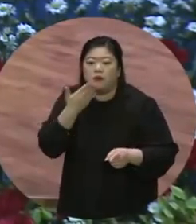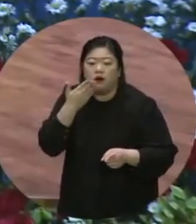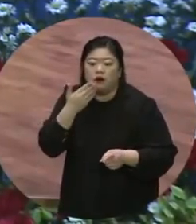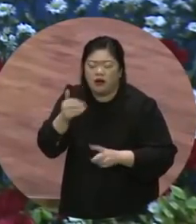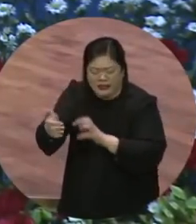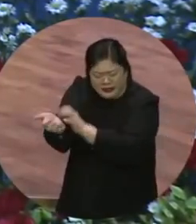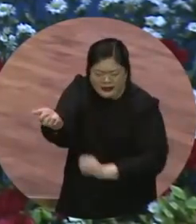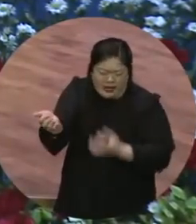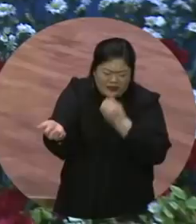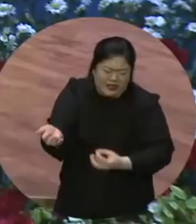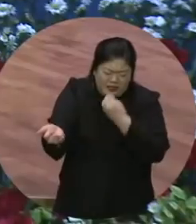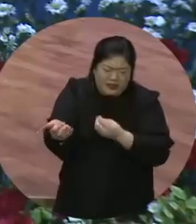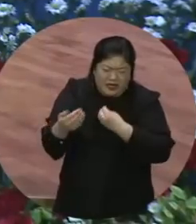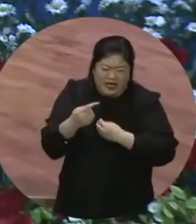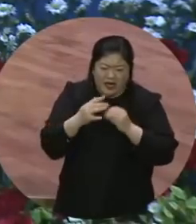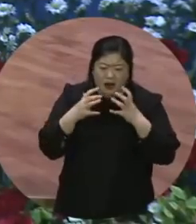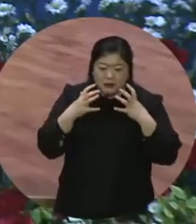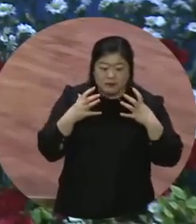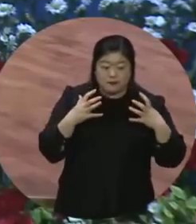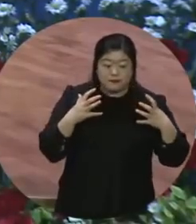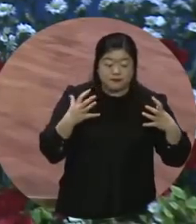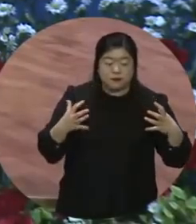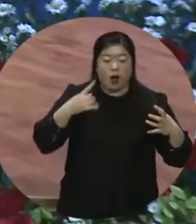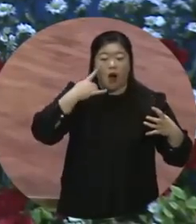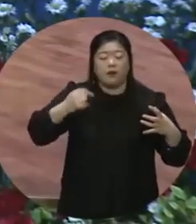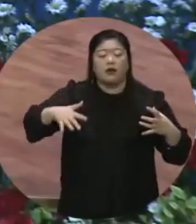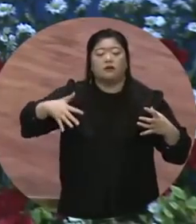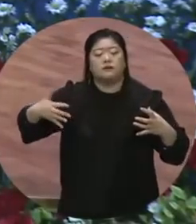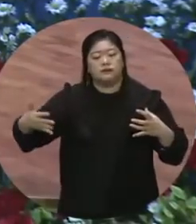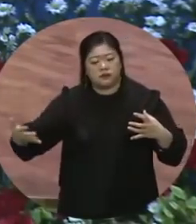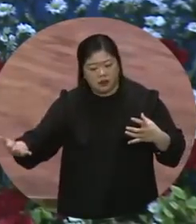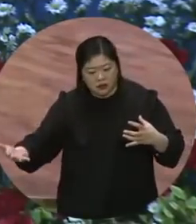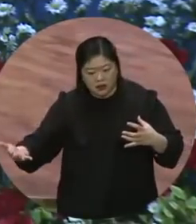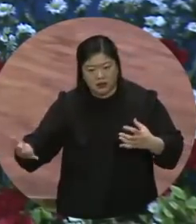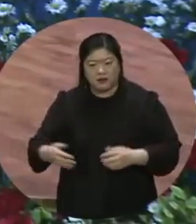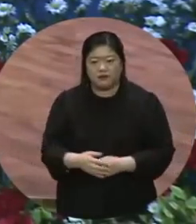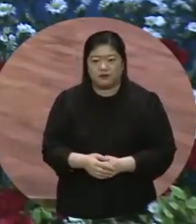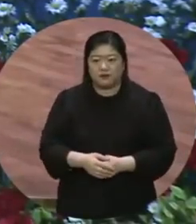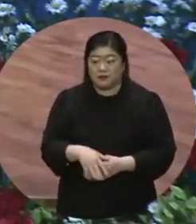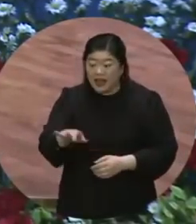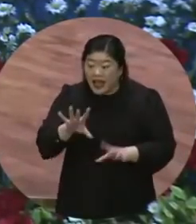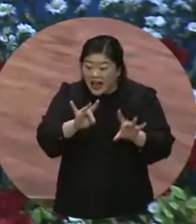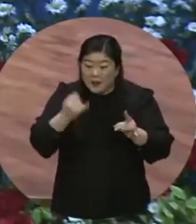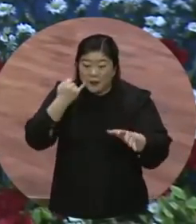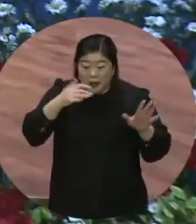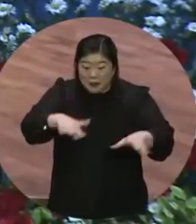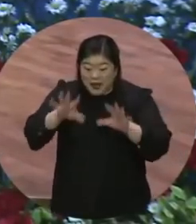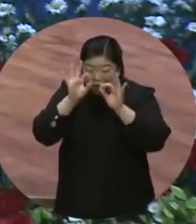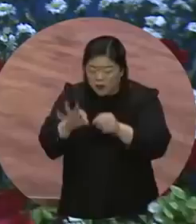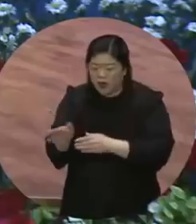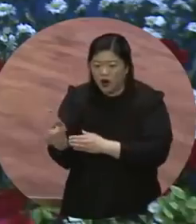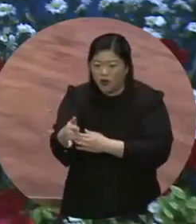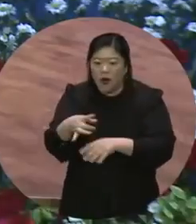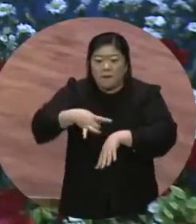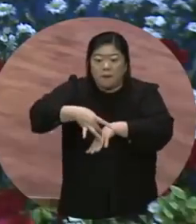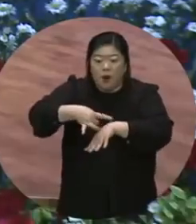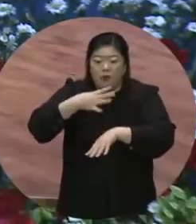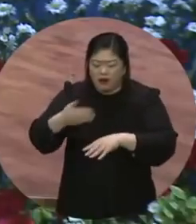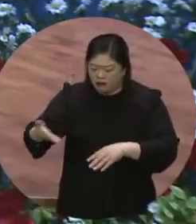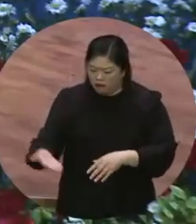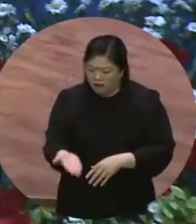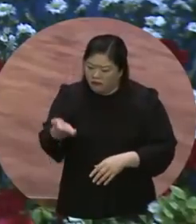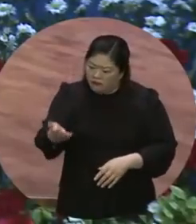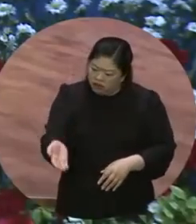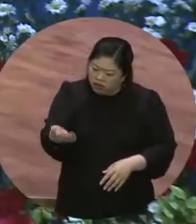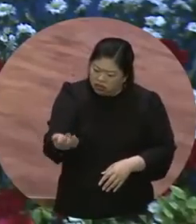연어에. 그래서 여러분 가끔 보면 연어가 뼈만 있는 거 많이 나오죠. 그거예요. 새끼들이